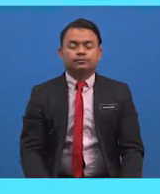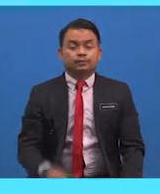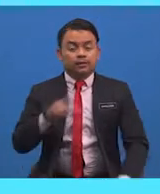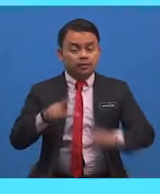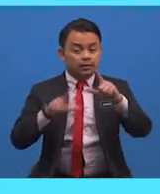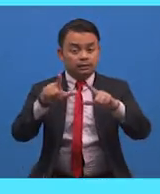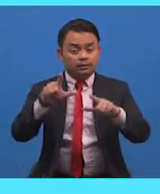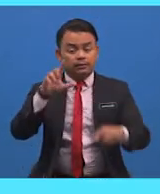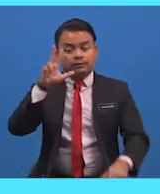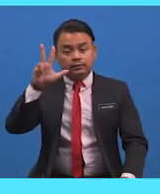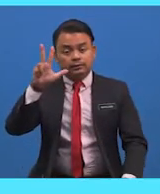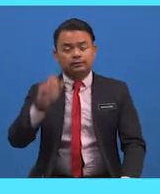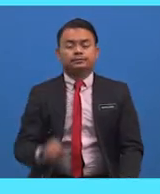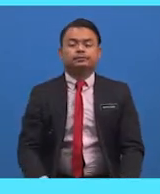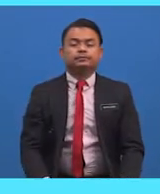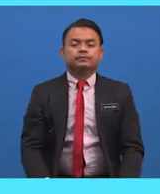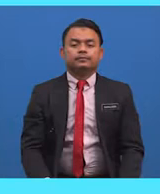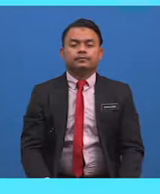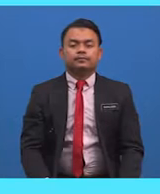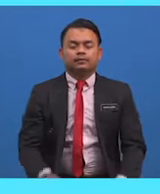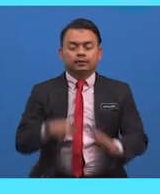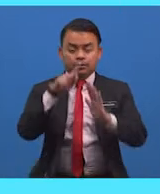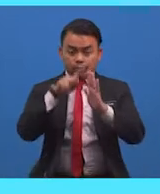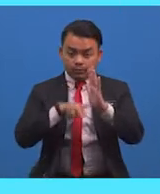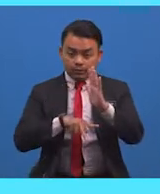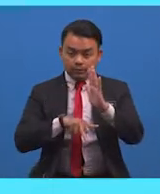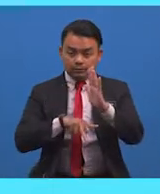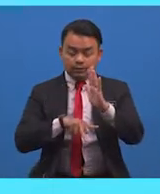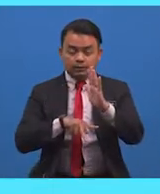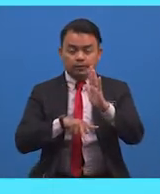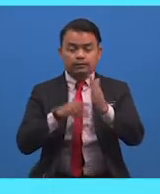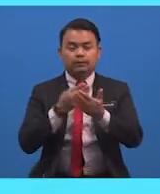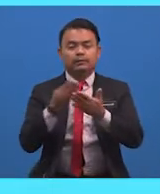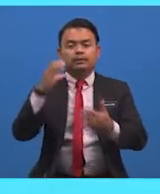Langkah ketiga ialah mengurangkan penggunaan bahan CFC.